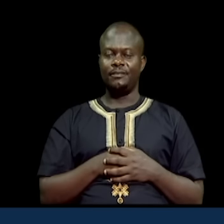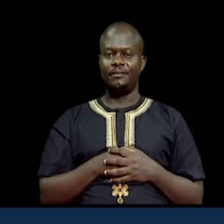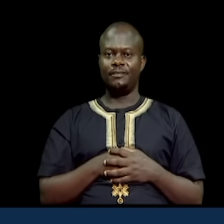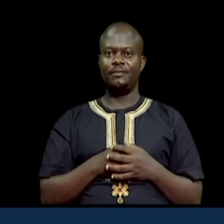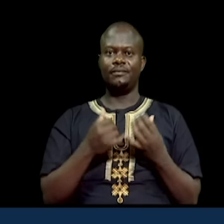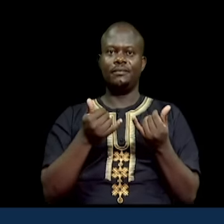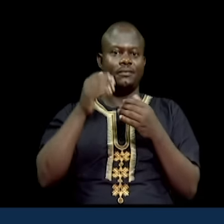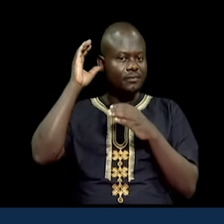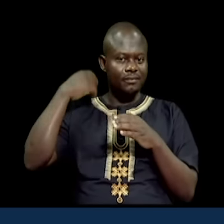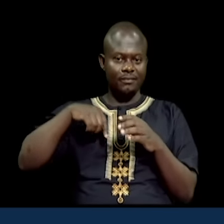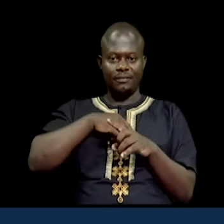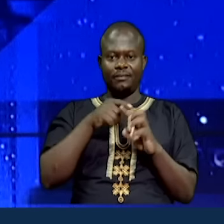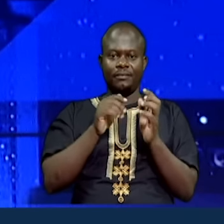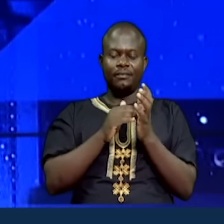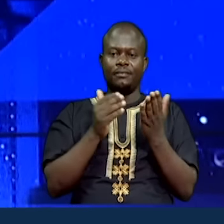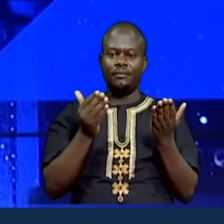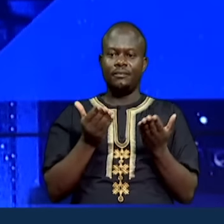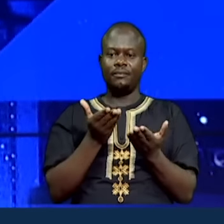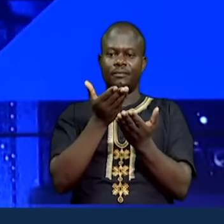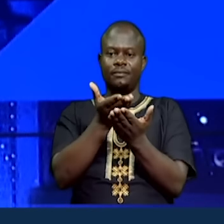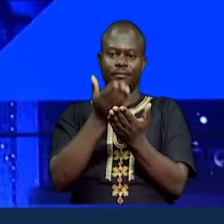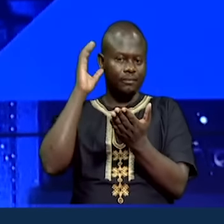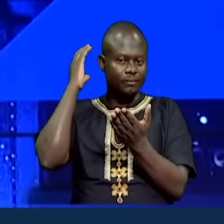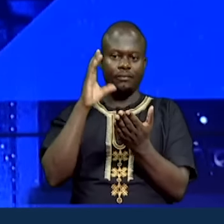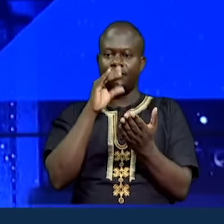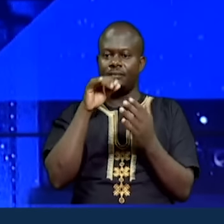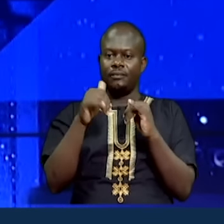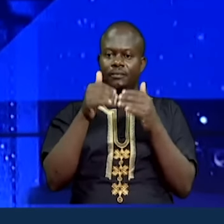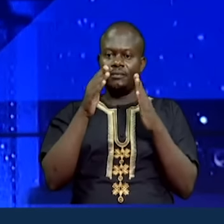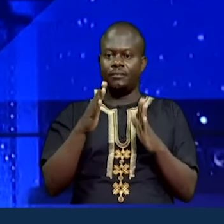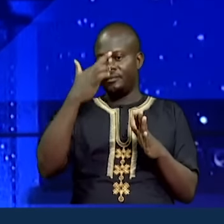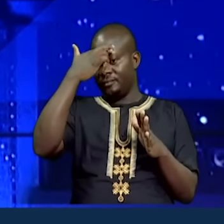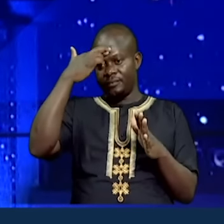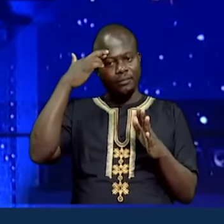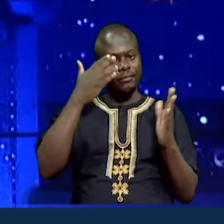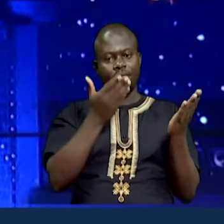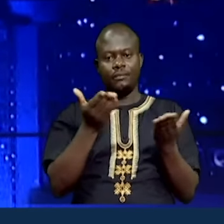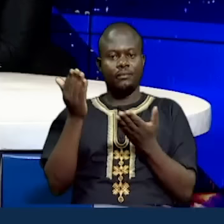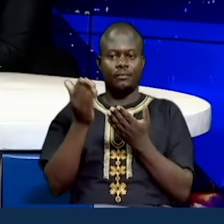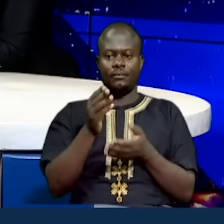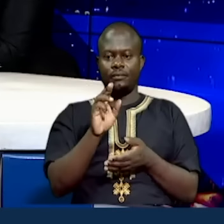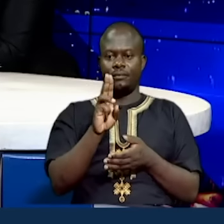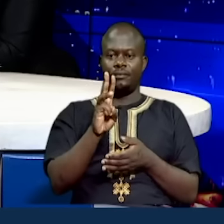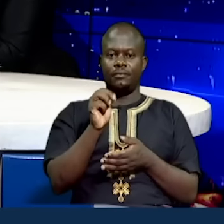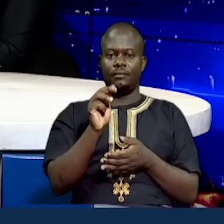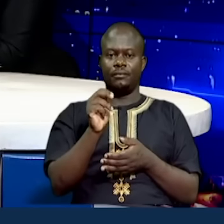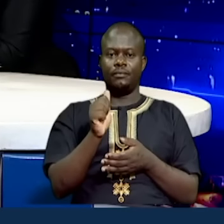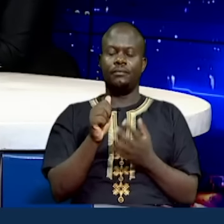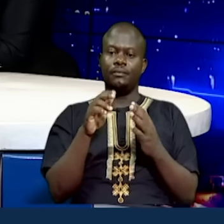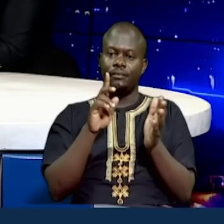Muri aya makuru kandi turaza kubagezaho amakuru ari kuvugwa mu mikino, niyo mpamvu nakiriye Uwimana Olivier